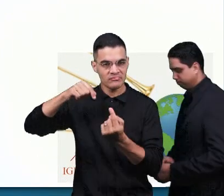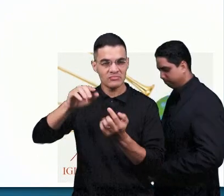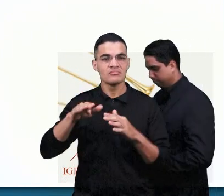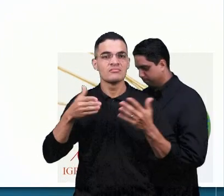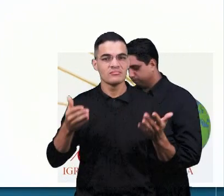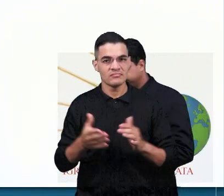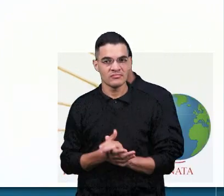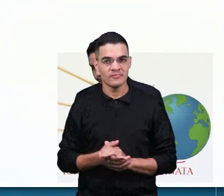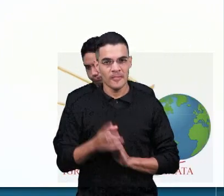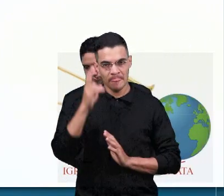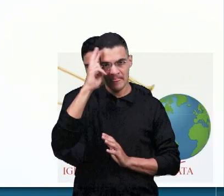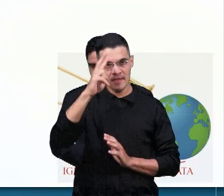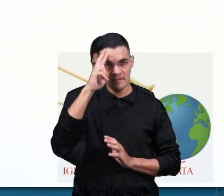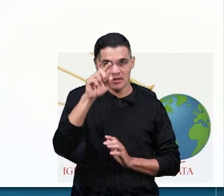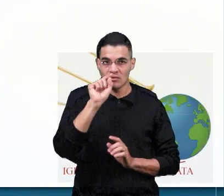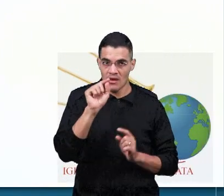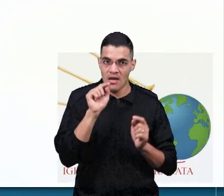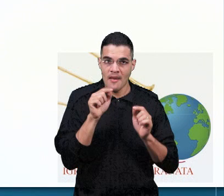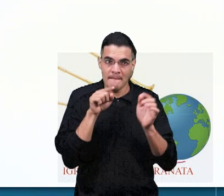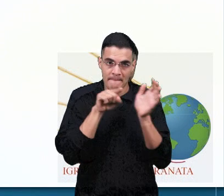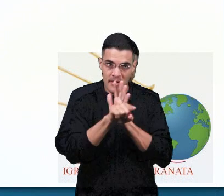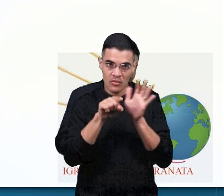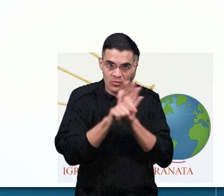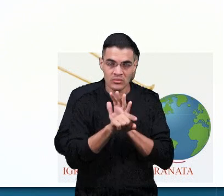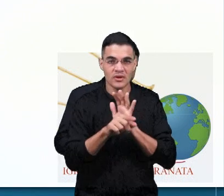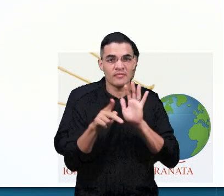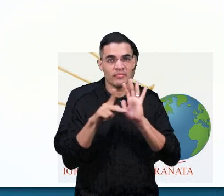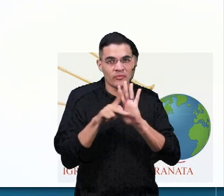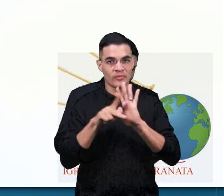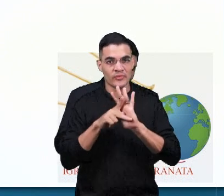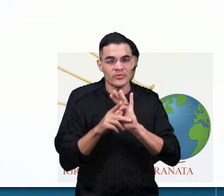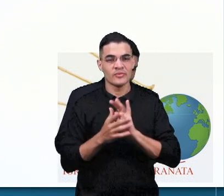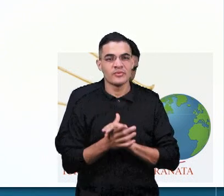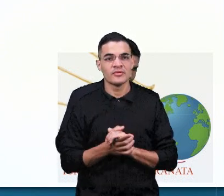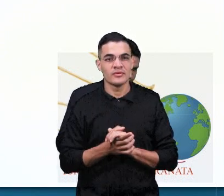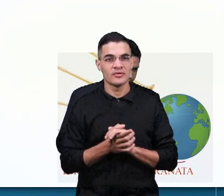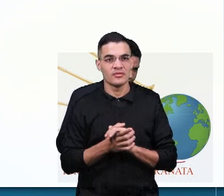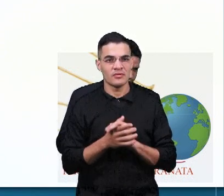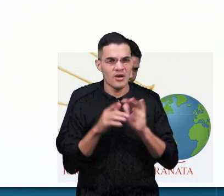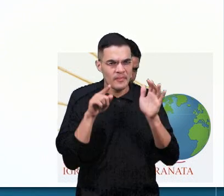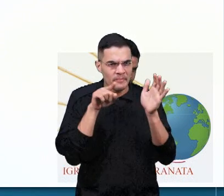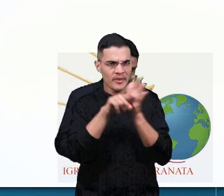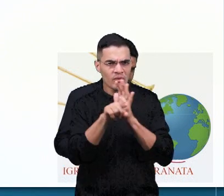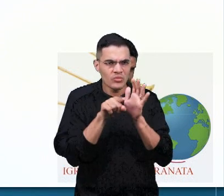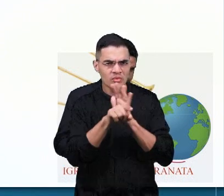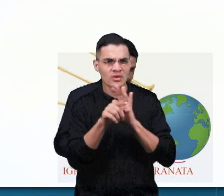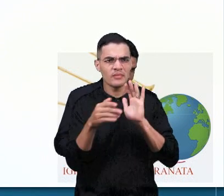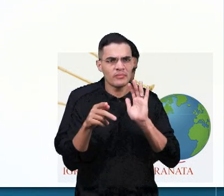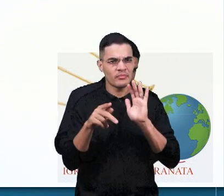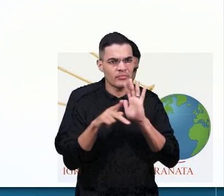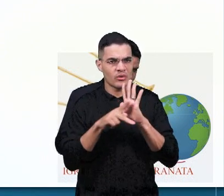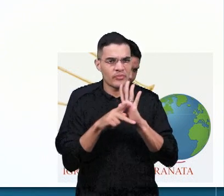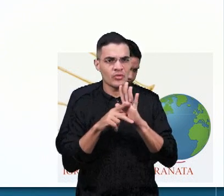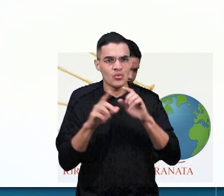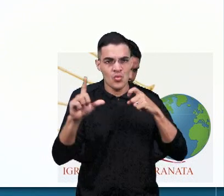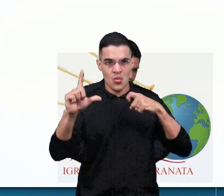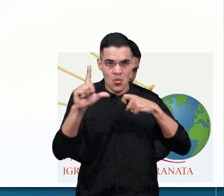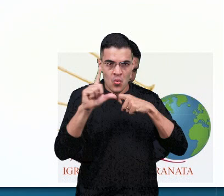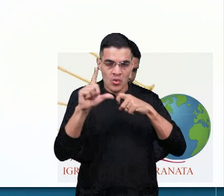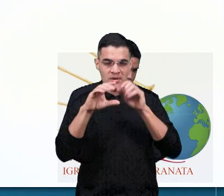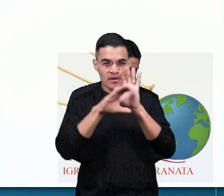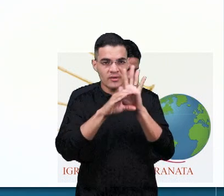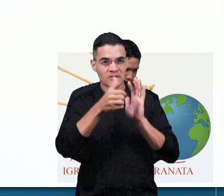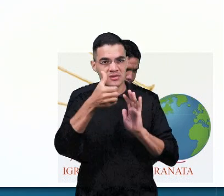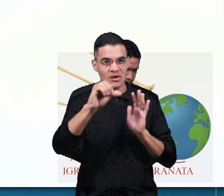sanctification. Rappelons les frères et sœurs que cette question, c'est une question qui a été formulée basée en Luc